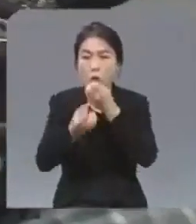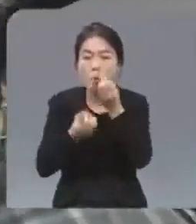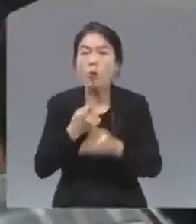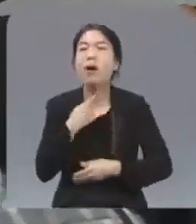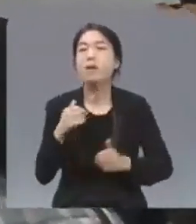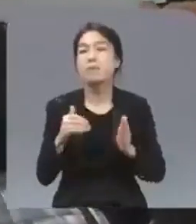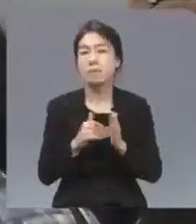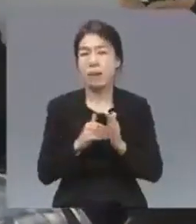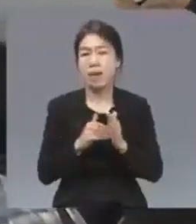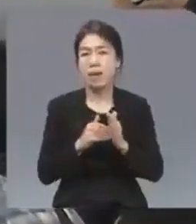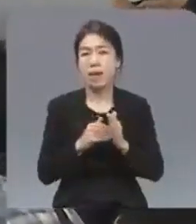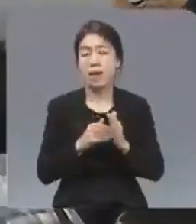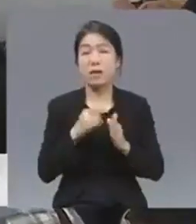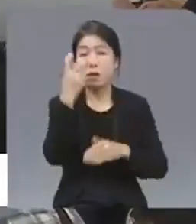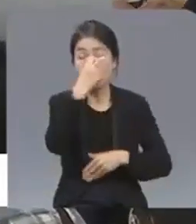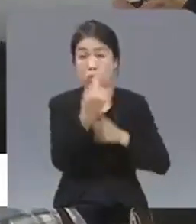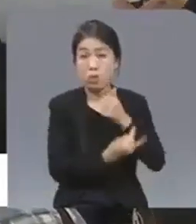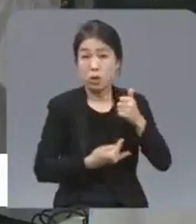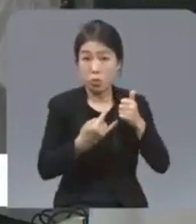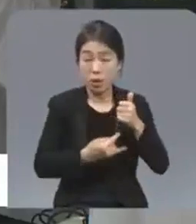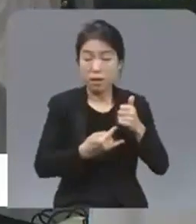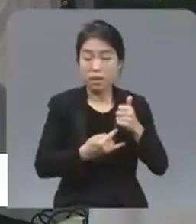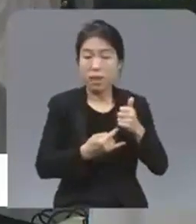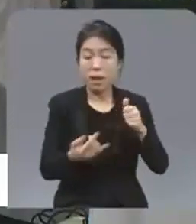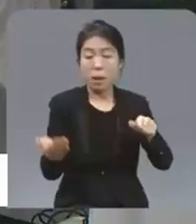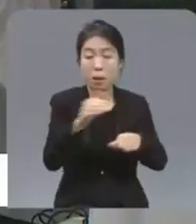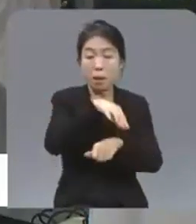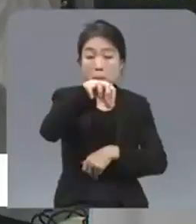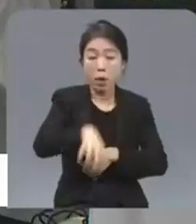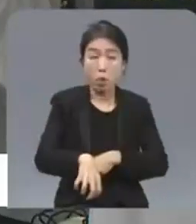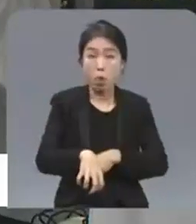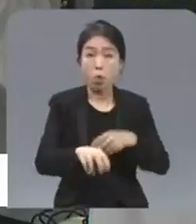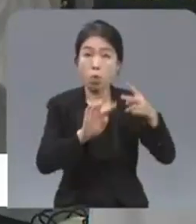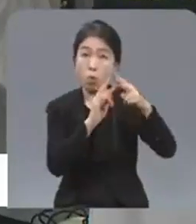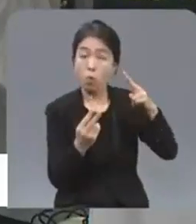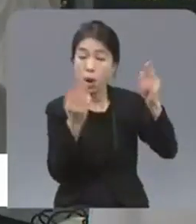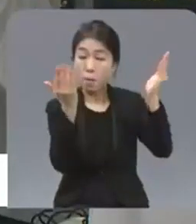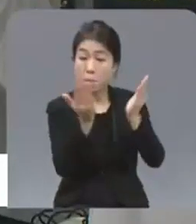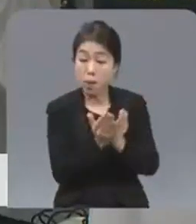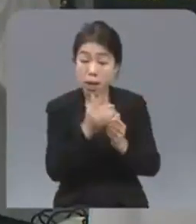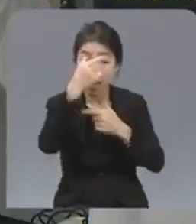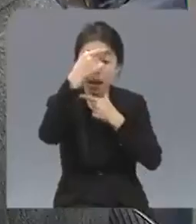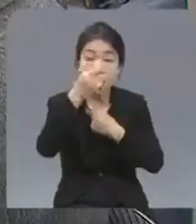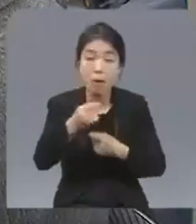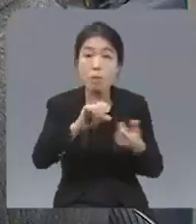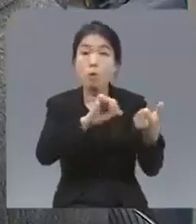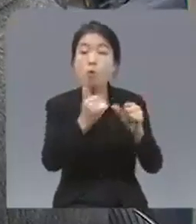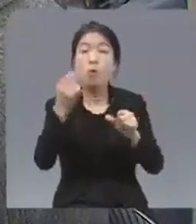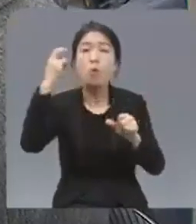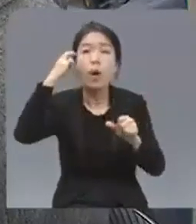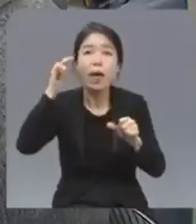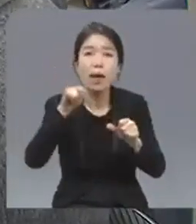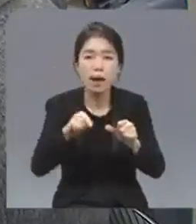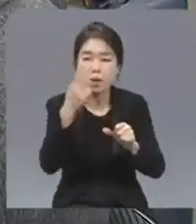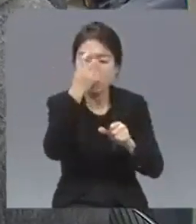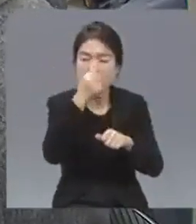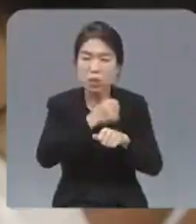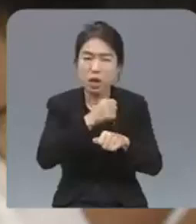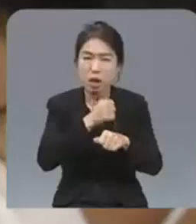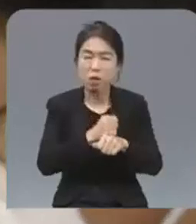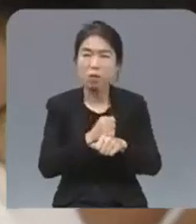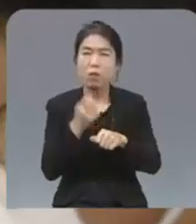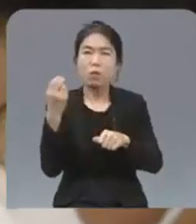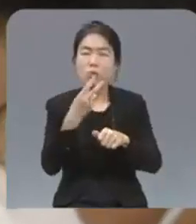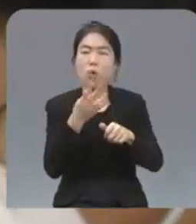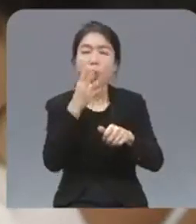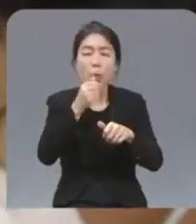조사위원회는 안내장 시신과 dna가 일치하는 것으로 확인된 행방불명자의 사망 경위를 조사하는 한편 유력 안내장